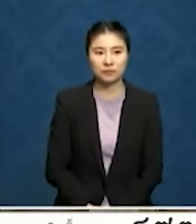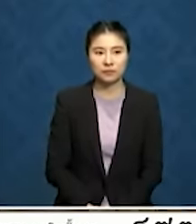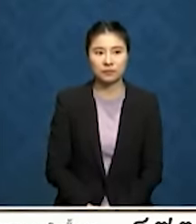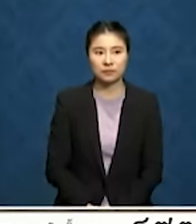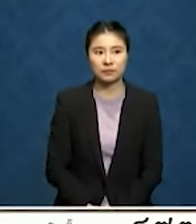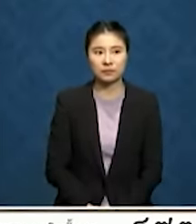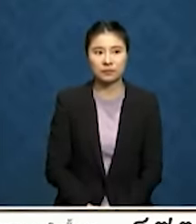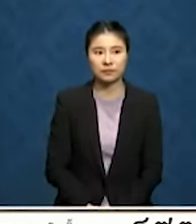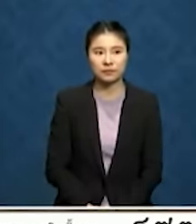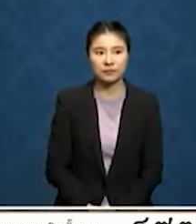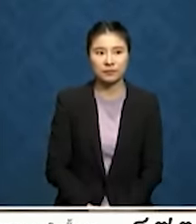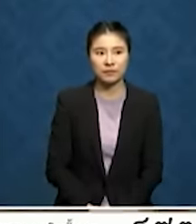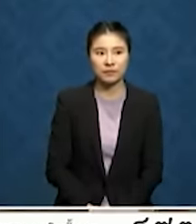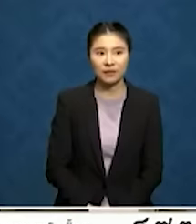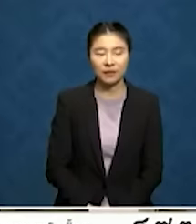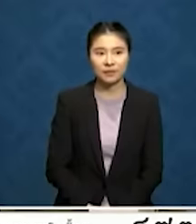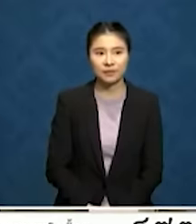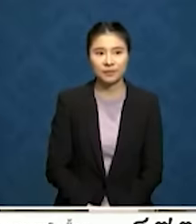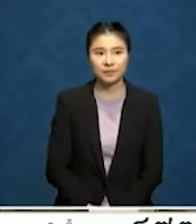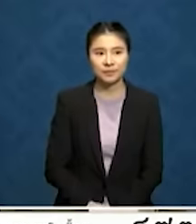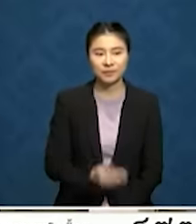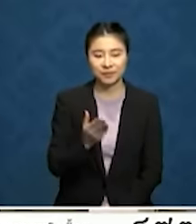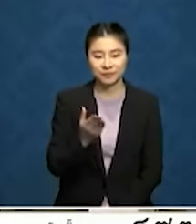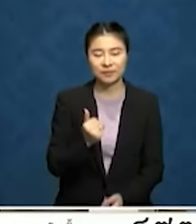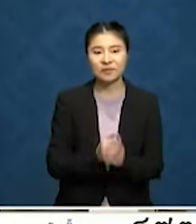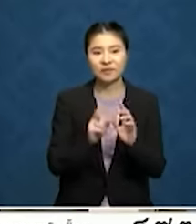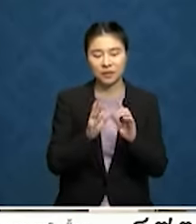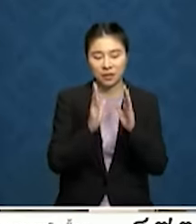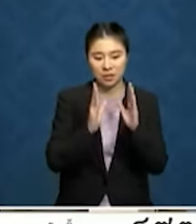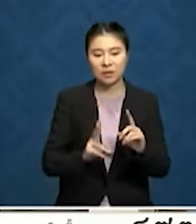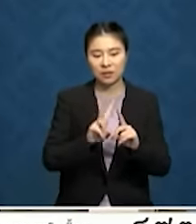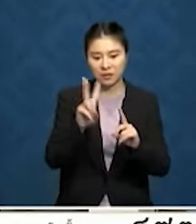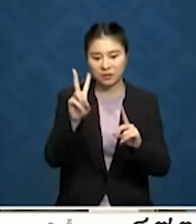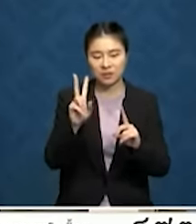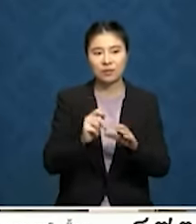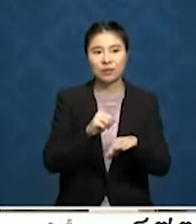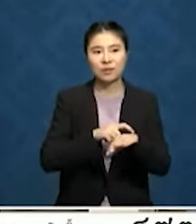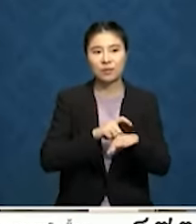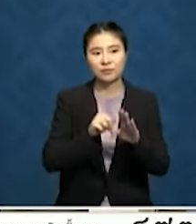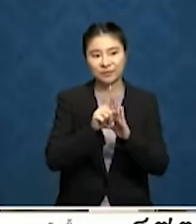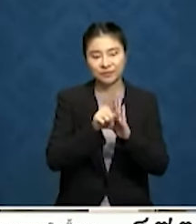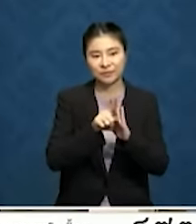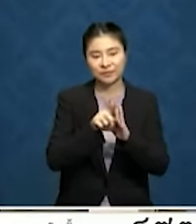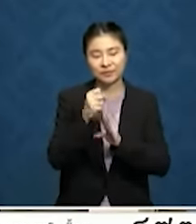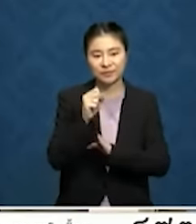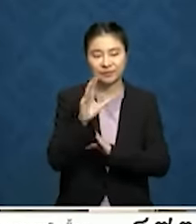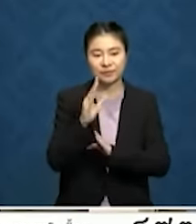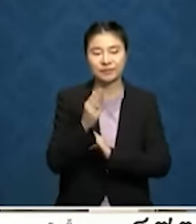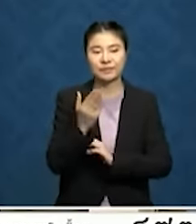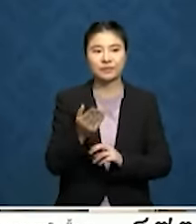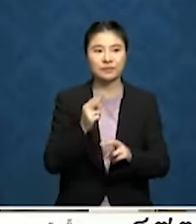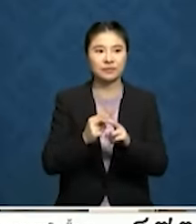ท่านที่2หรือคงจะเป็นคนสุดท้ายนะครับเพราะขอเวลามา15นาทีขอเชิญคุณณัฐพ